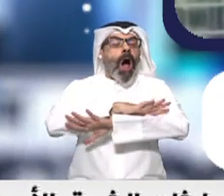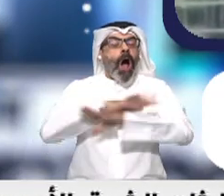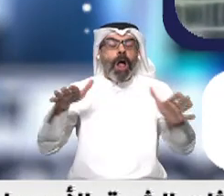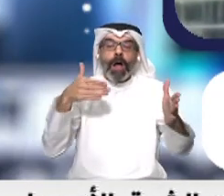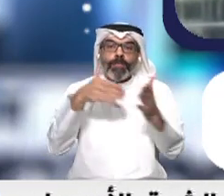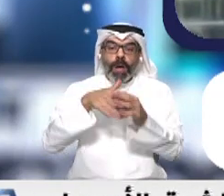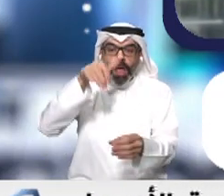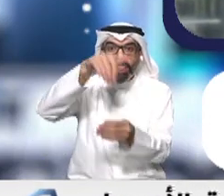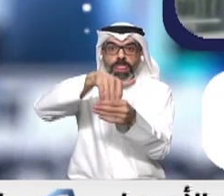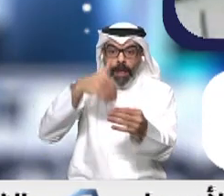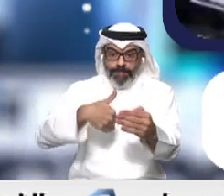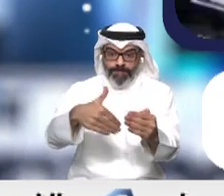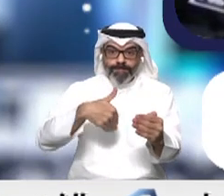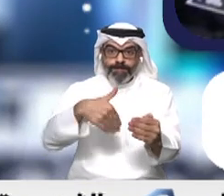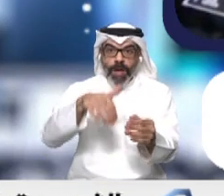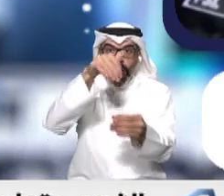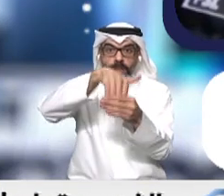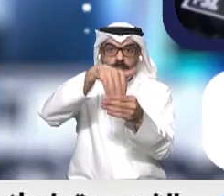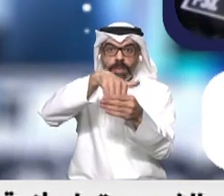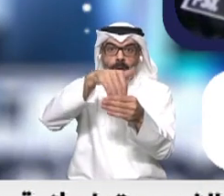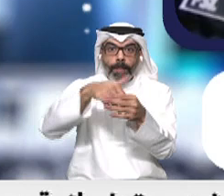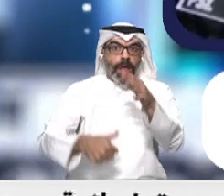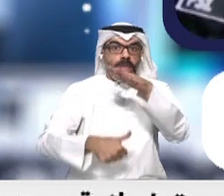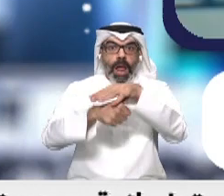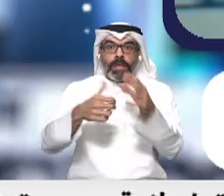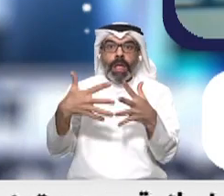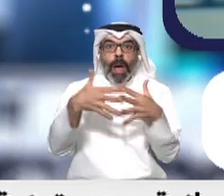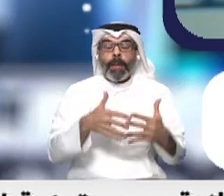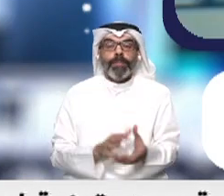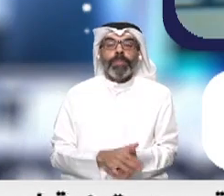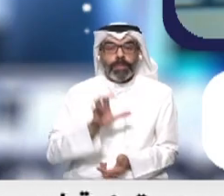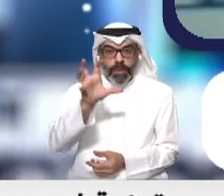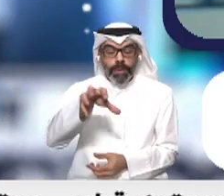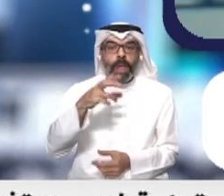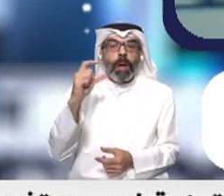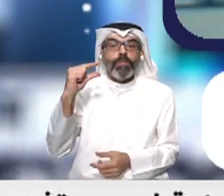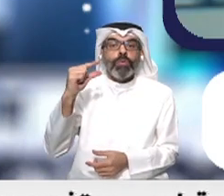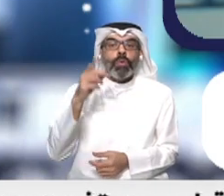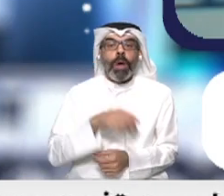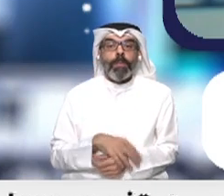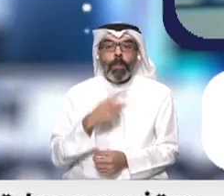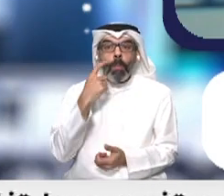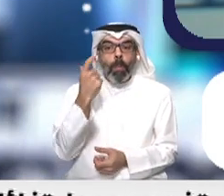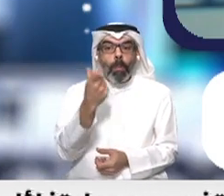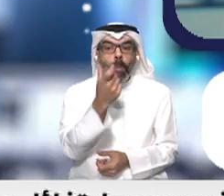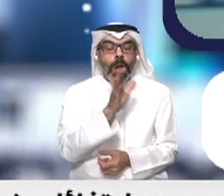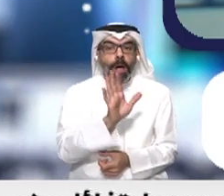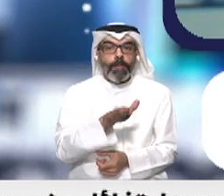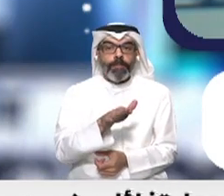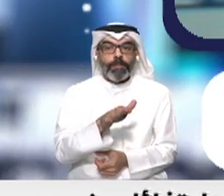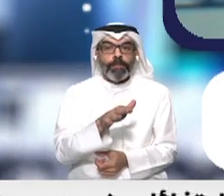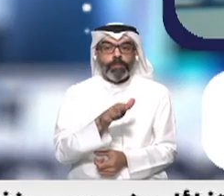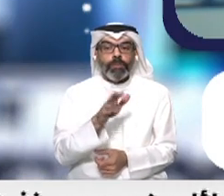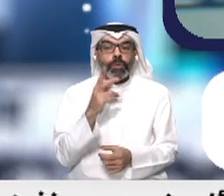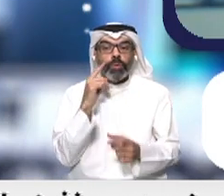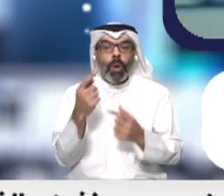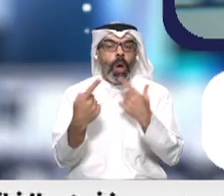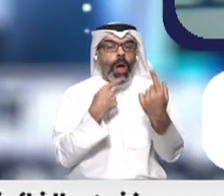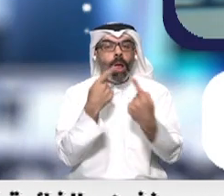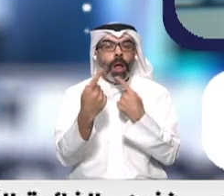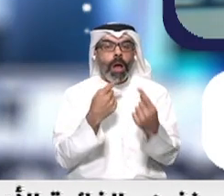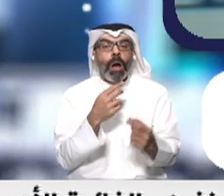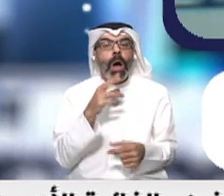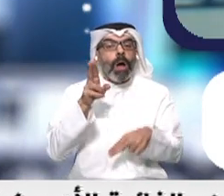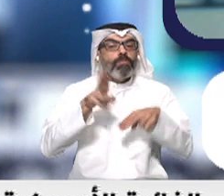الانتخابات الأمريكية. لكن نعم دكتور، مراقبون يشيرون إلى أن بلينكن سيحاول في